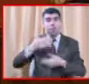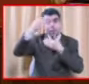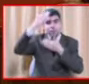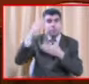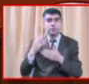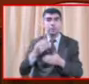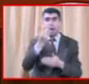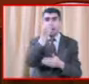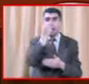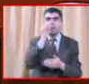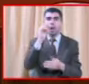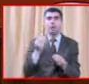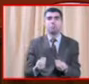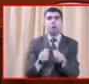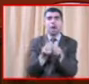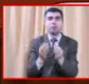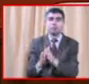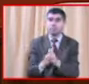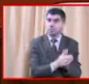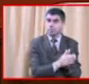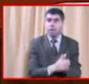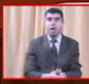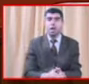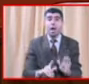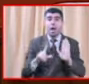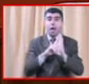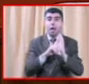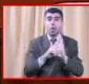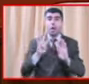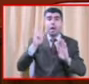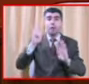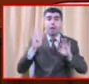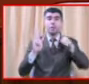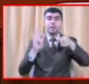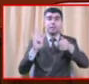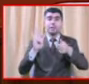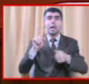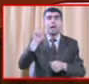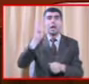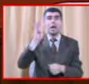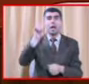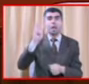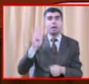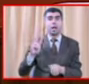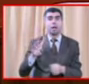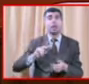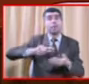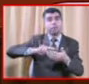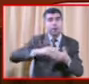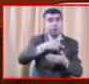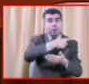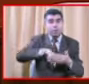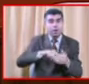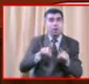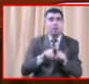الإمارات العربية المتحدة. مشروع قانون رقم 6814 يوافق بموجبه على الاتفاق الموقع